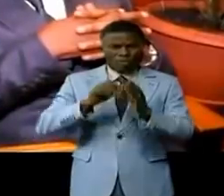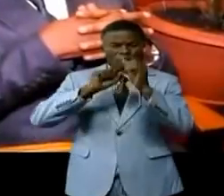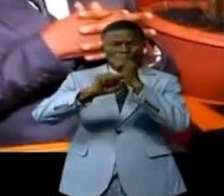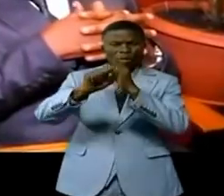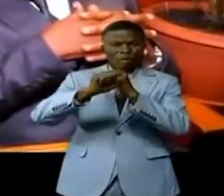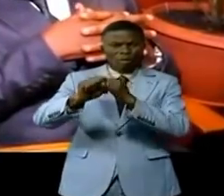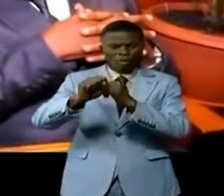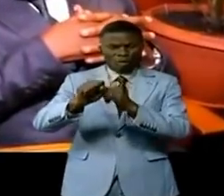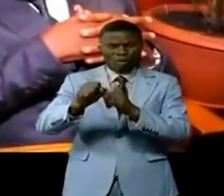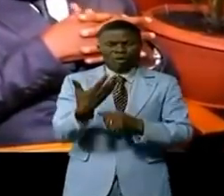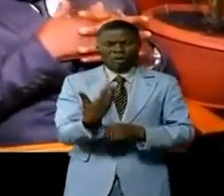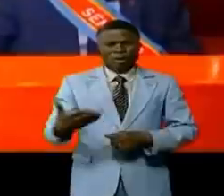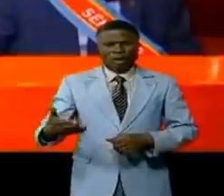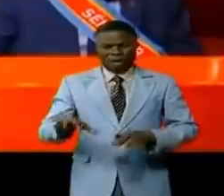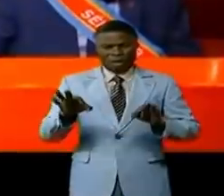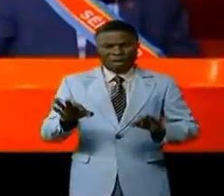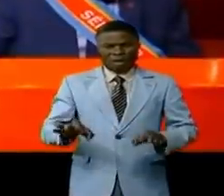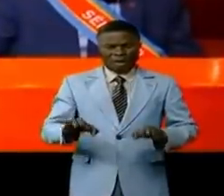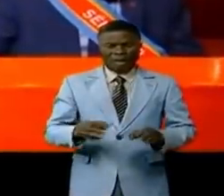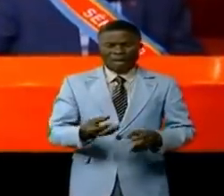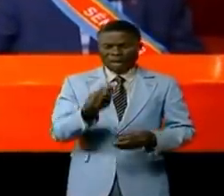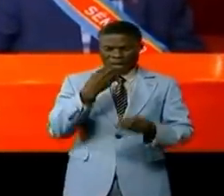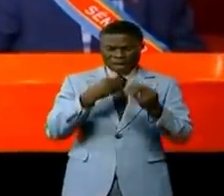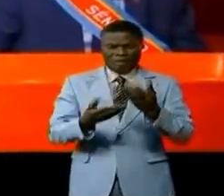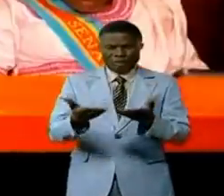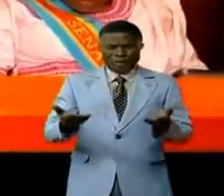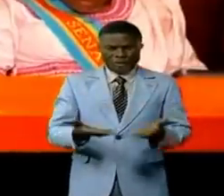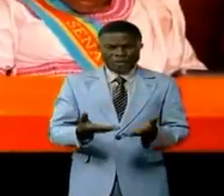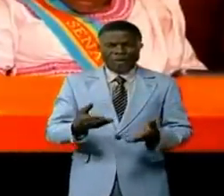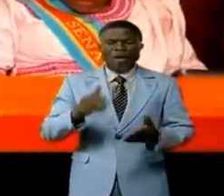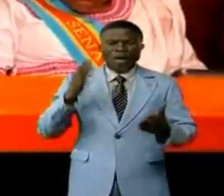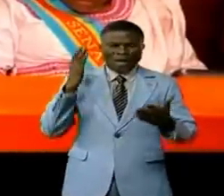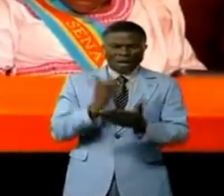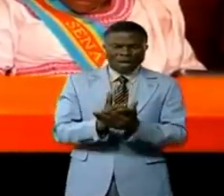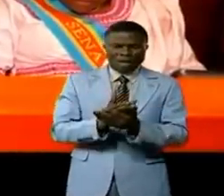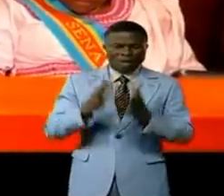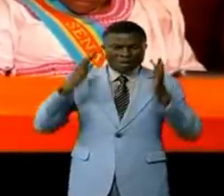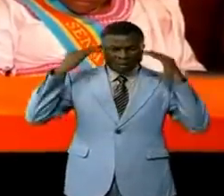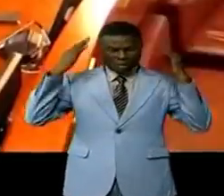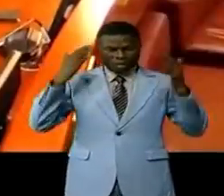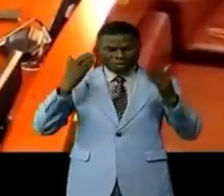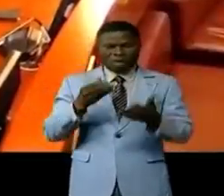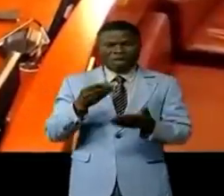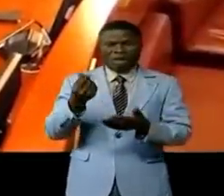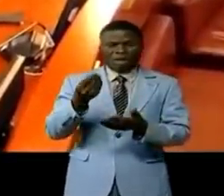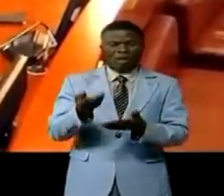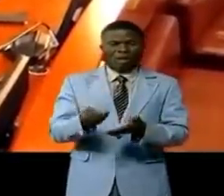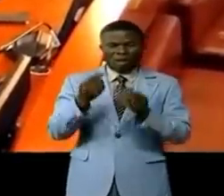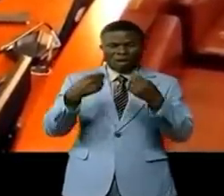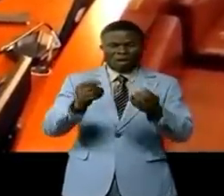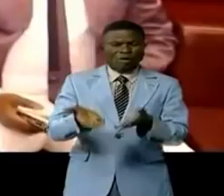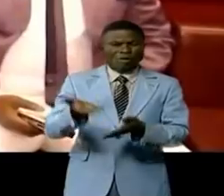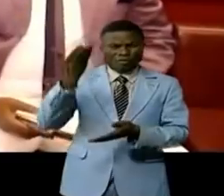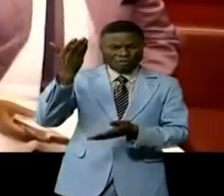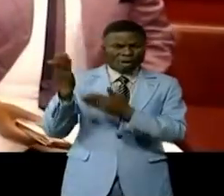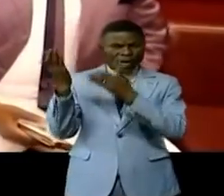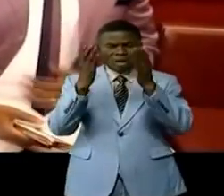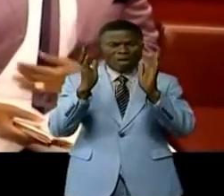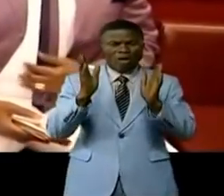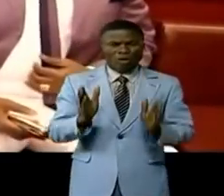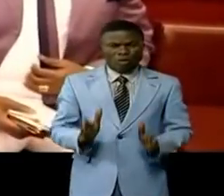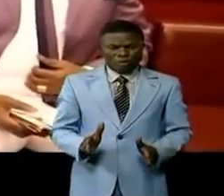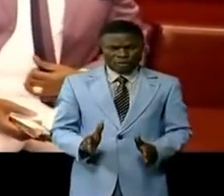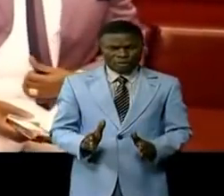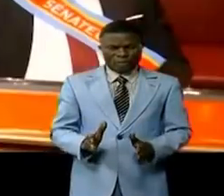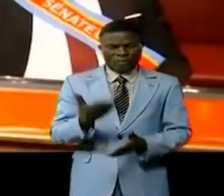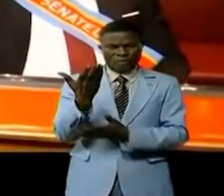la production locale de biens de première nécessité afin de combattre la spéculation de prix de la part des opérateurs économiques. Il